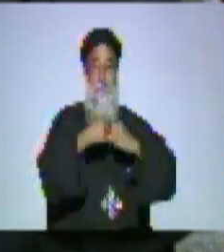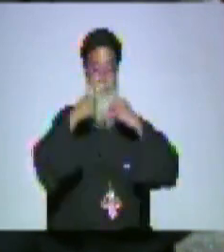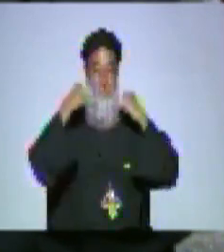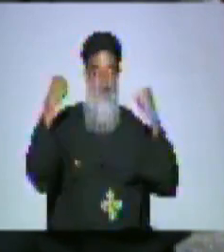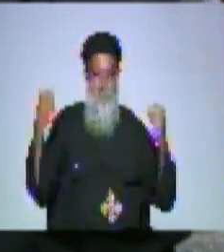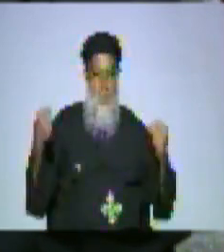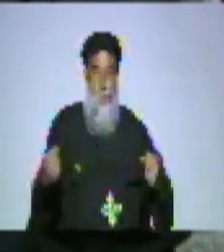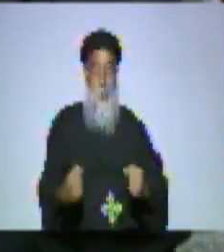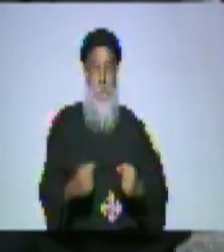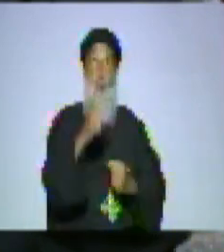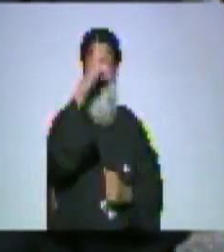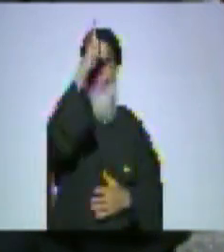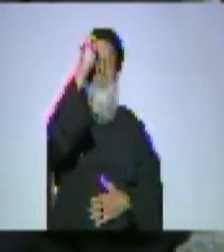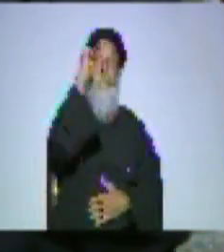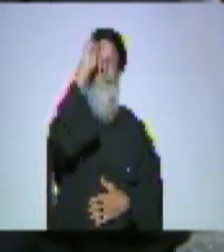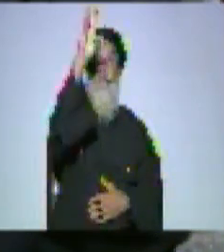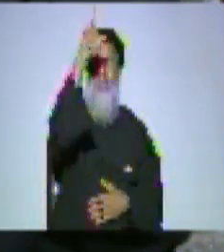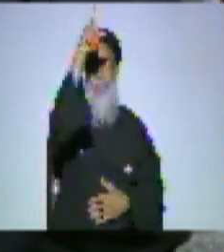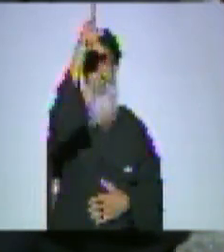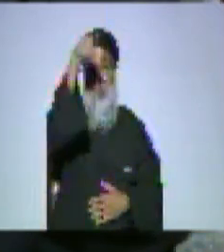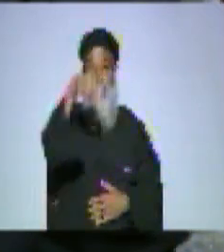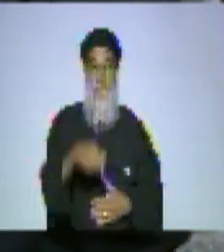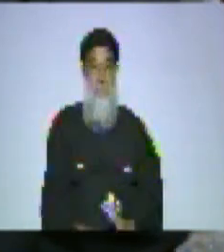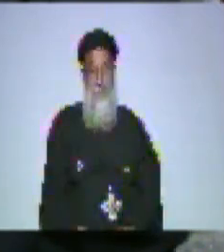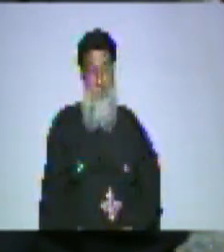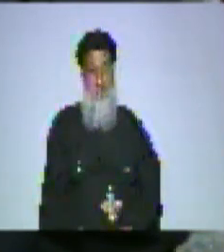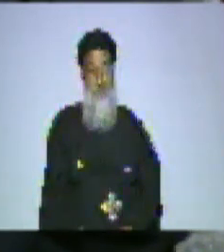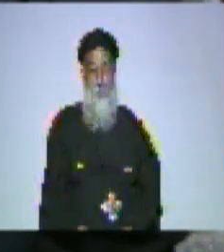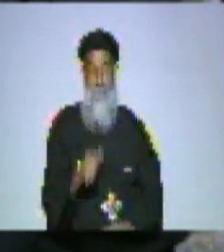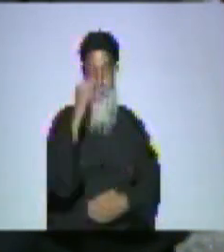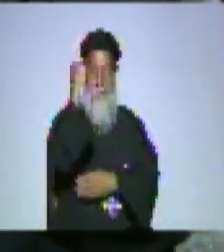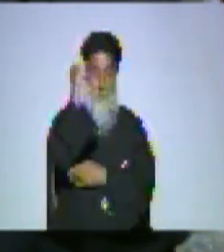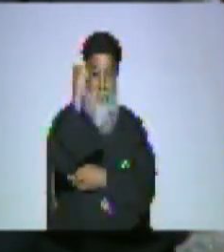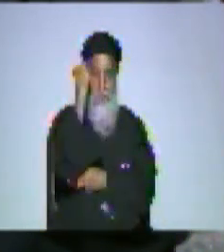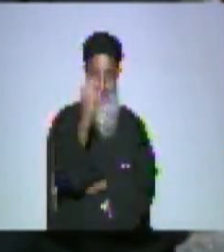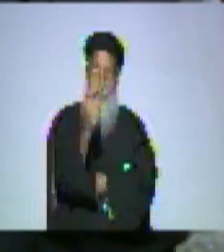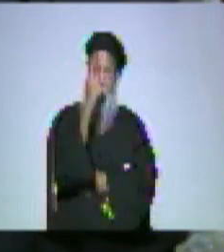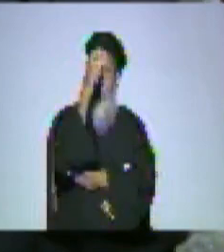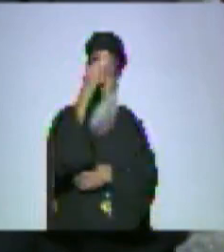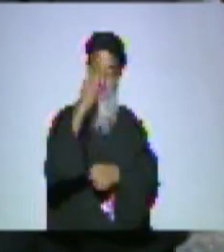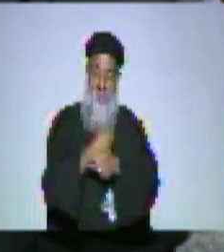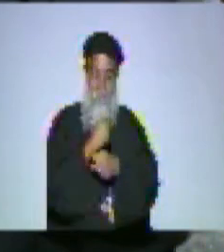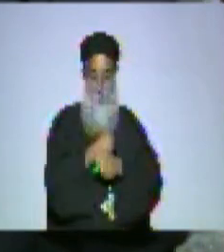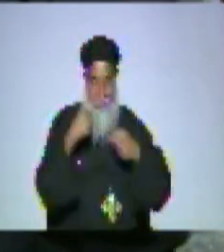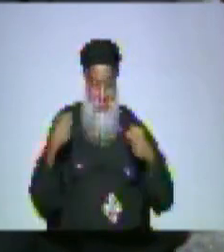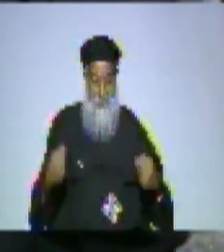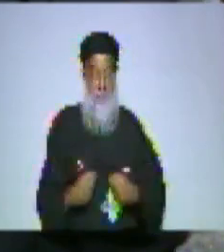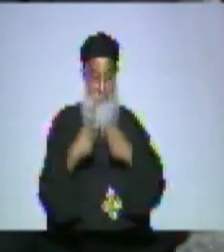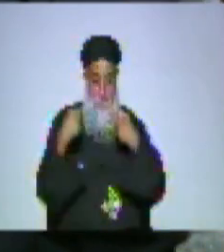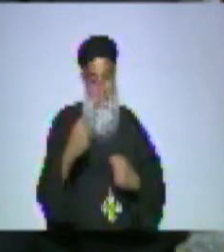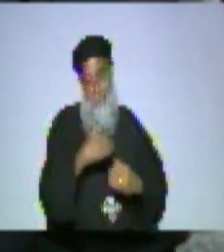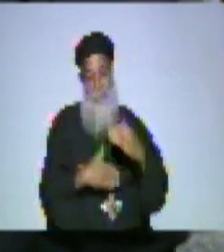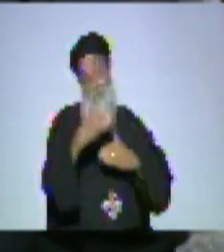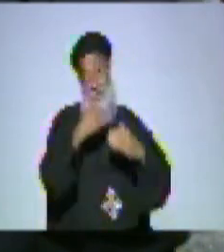الاعداد يا رب عليك اعدها للزرع والحصاد اللي هي الارض ديت عدها للزرع والحصاد